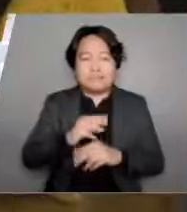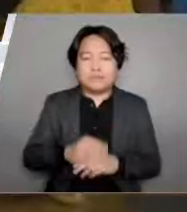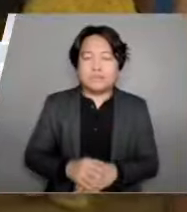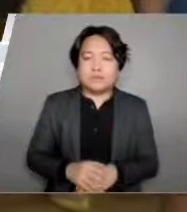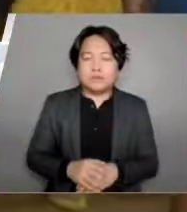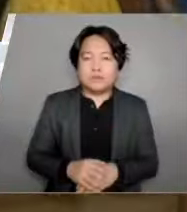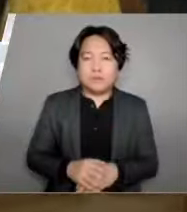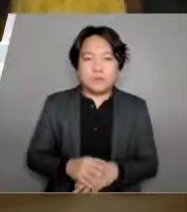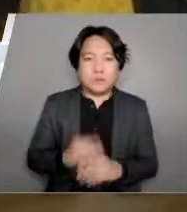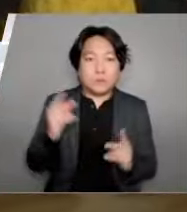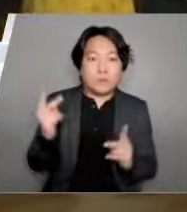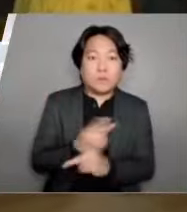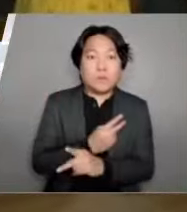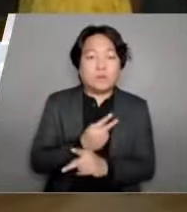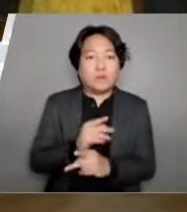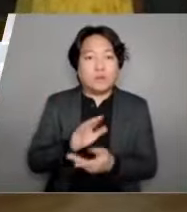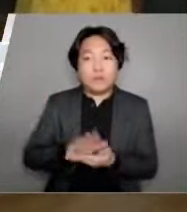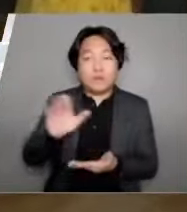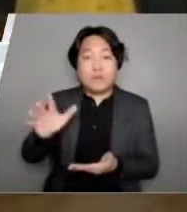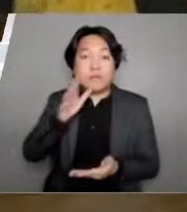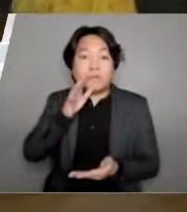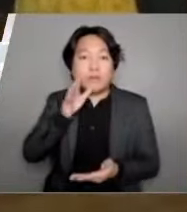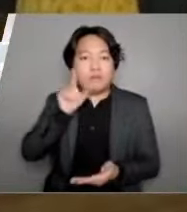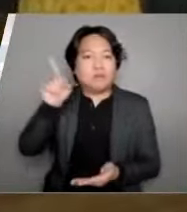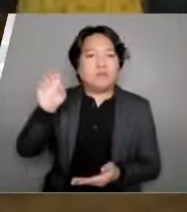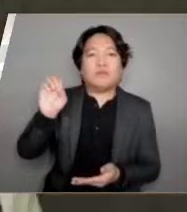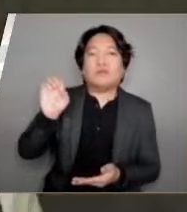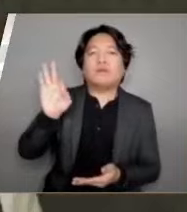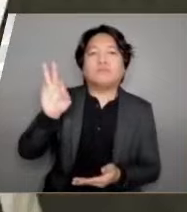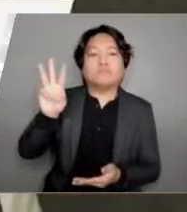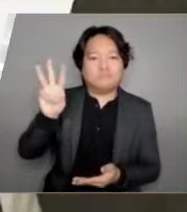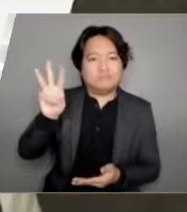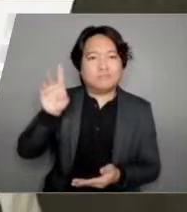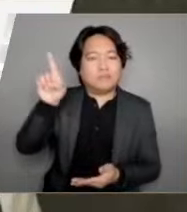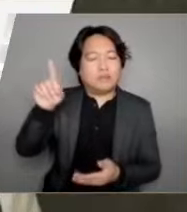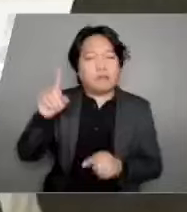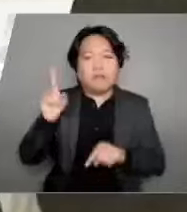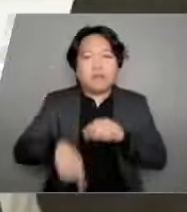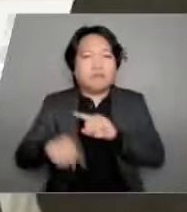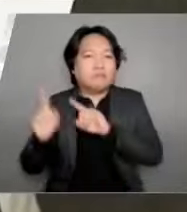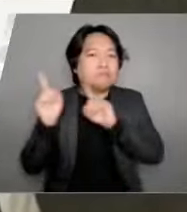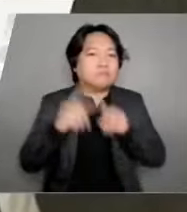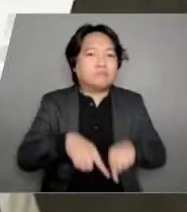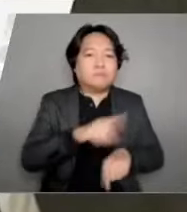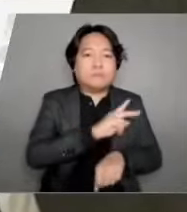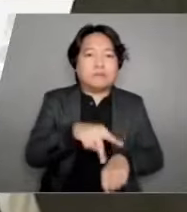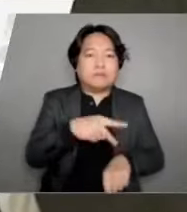makakauwi sa Pilipinas dahil bagong OFW pa lamang. Nakunta nga.